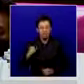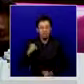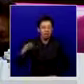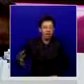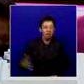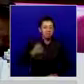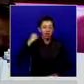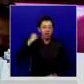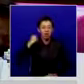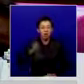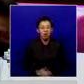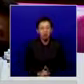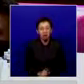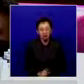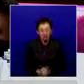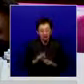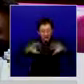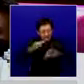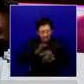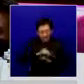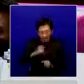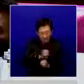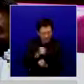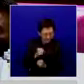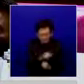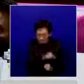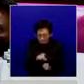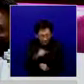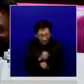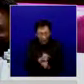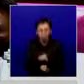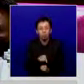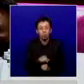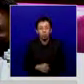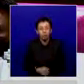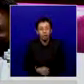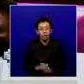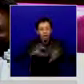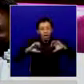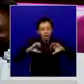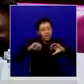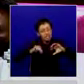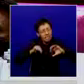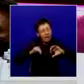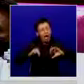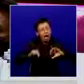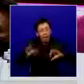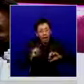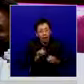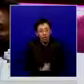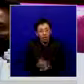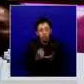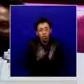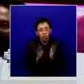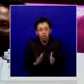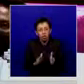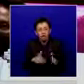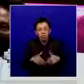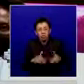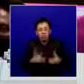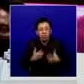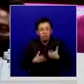นะฮะและชอบใช้ราชการชอบใช้รัฐราชการรัฐราชการแปลว่าอะไรครับช่วยคนตกทุกข์ได้ยากมีหยุ